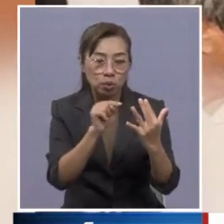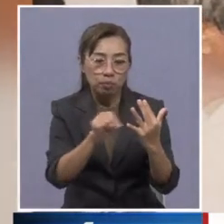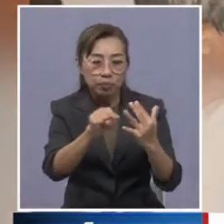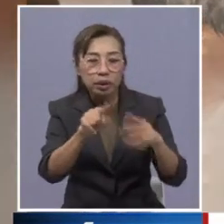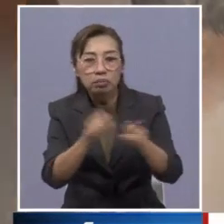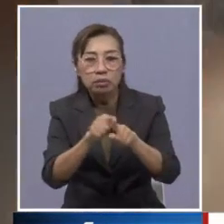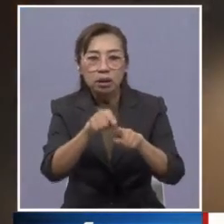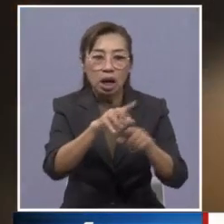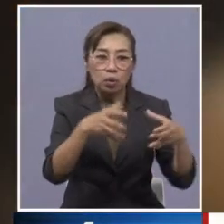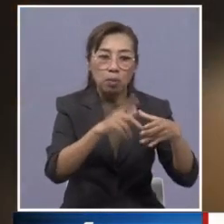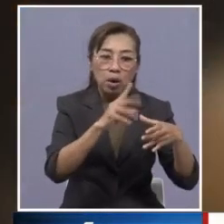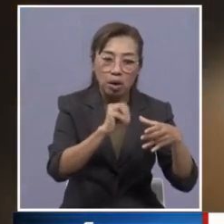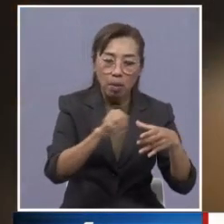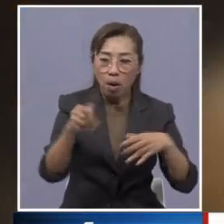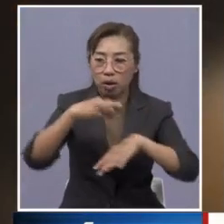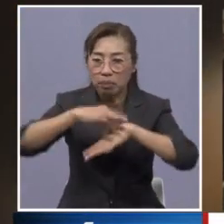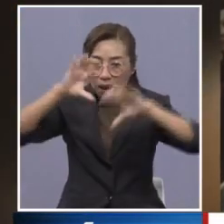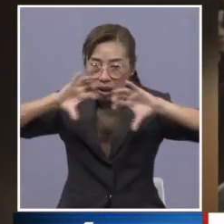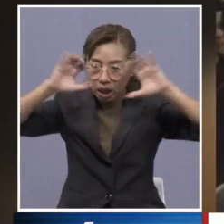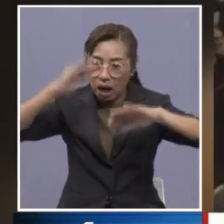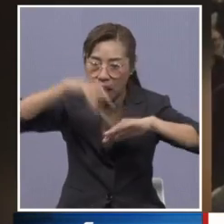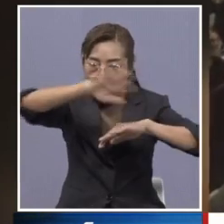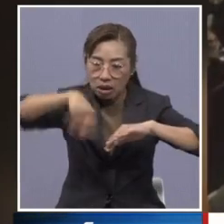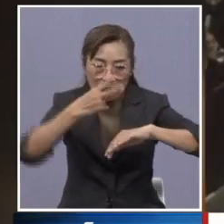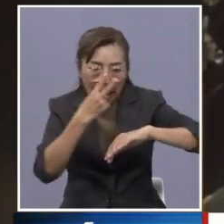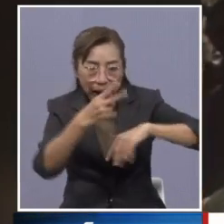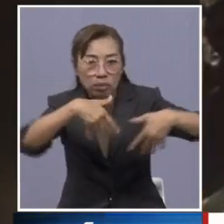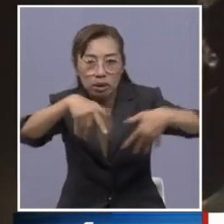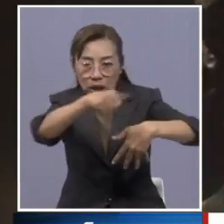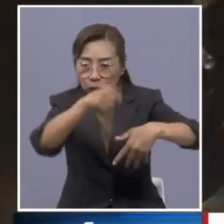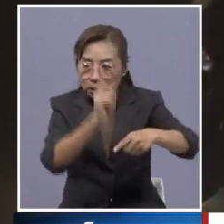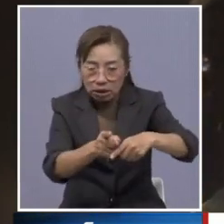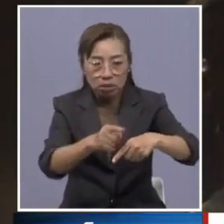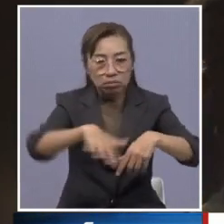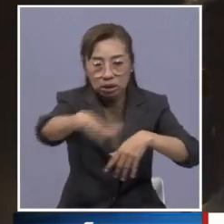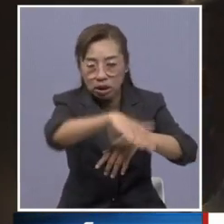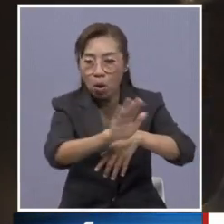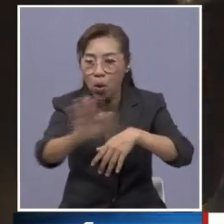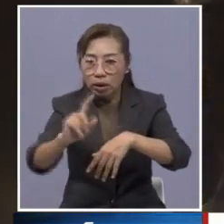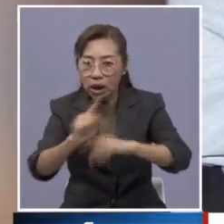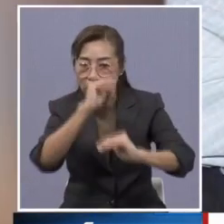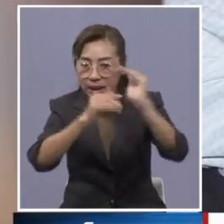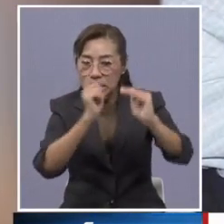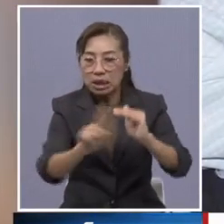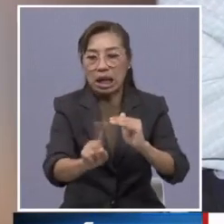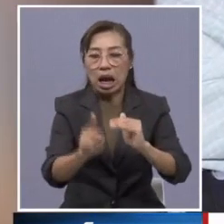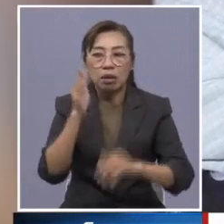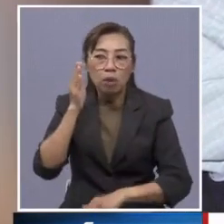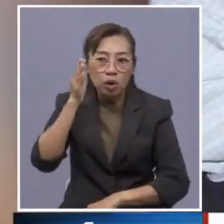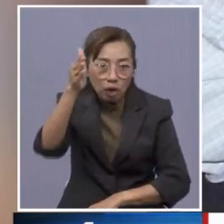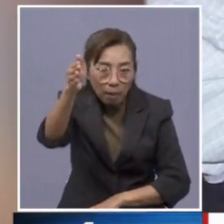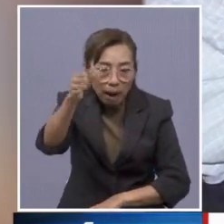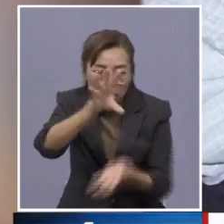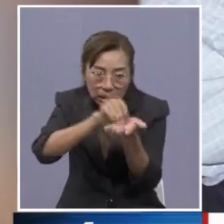ข้าราชการชั้นผู้ใหญ่ได้เข้าใจได้เห็นวิถีชีวิตความเป็นอยู่สภาพการพัฒนาที่แท้จริงของแต่ละจังหวัดในสมัยหน้าจะได้ลงลึกกว่า